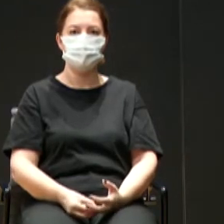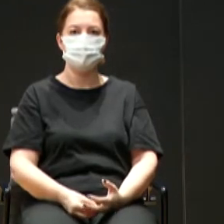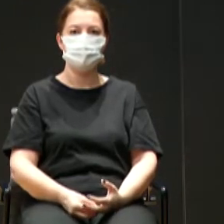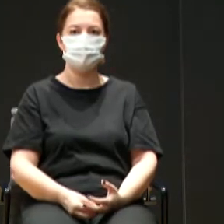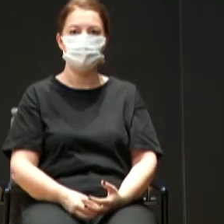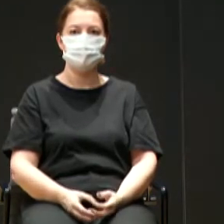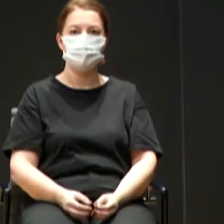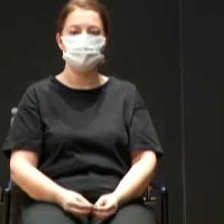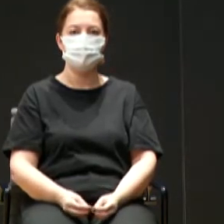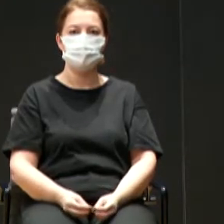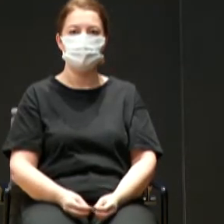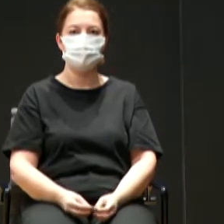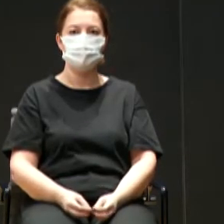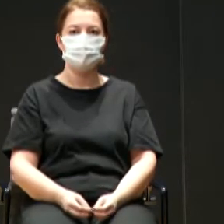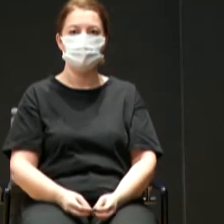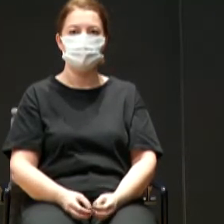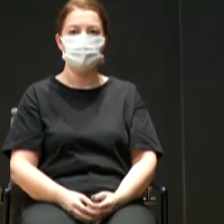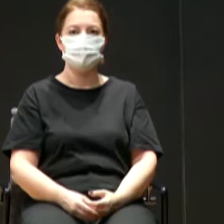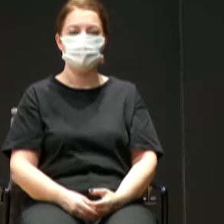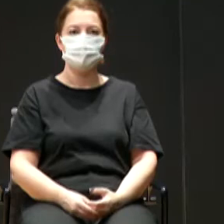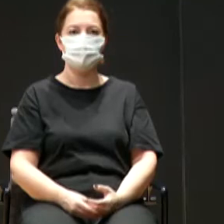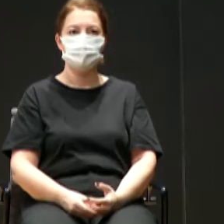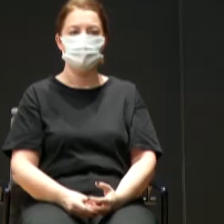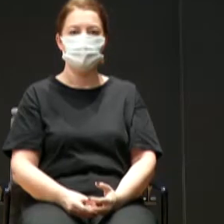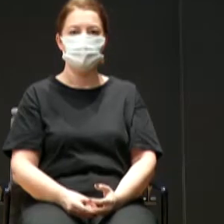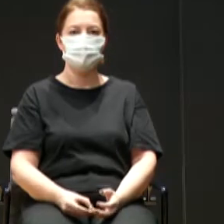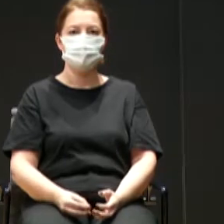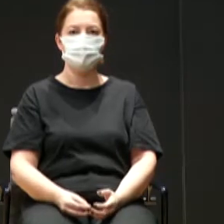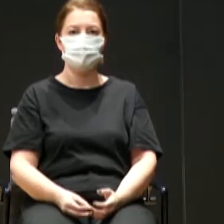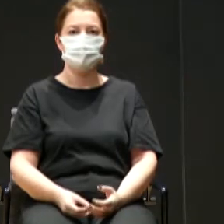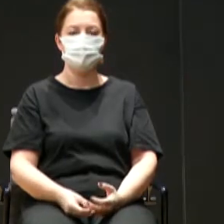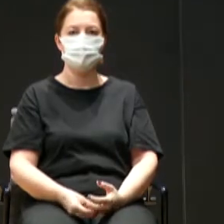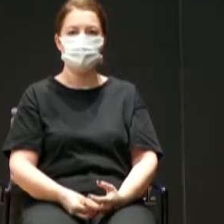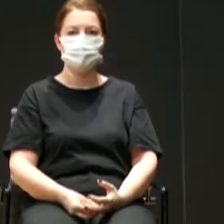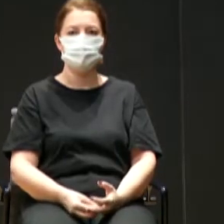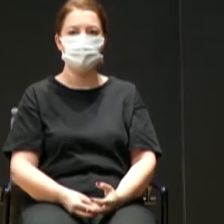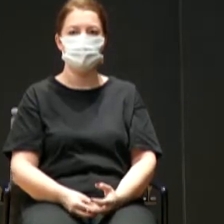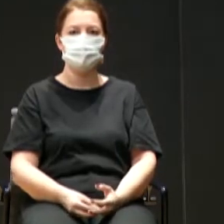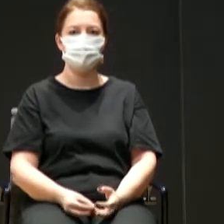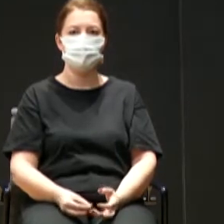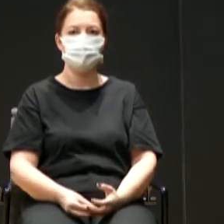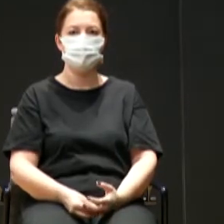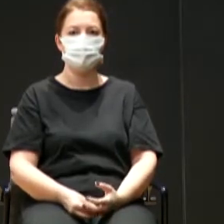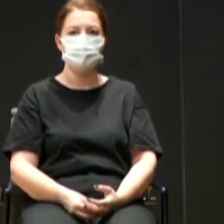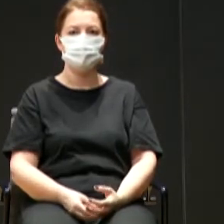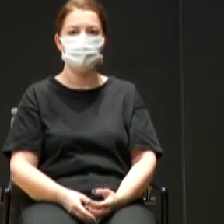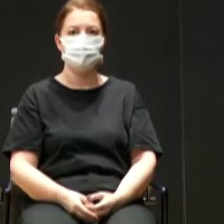toparla. Gündem dışı var başkanım. Gündem dışı söyledik ya. Siz dediniz ya son olarak ben toparlayayım dediniz. O yüzden. Tamam buyurun. Buyurun.